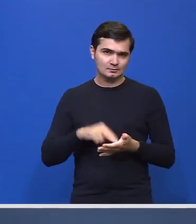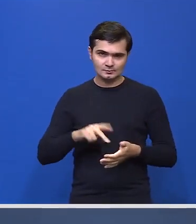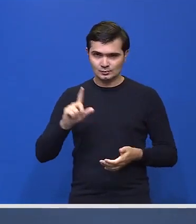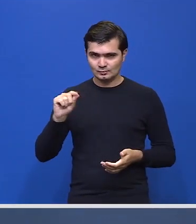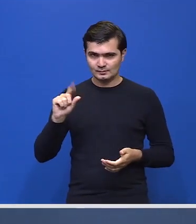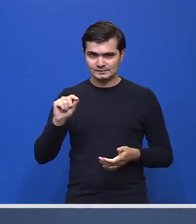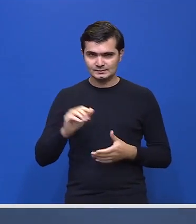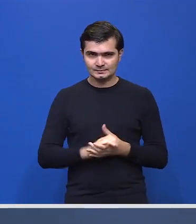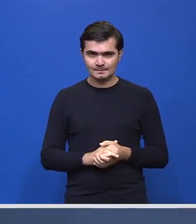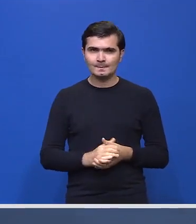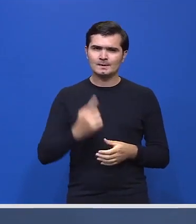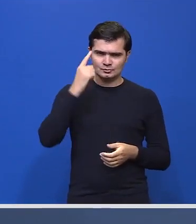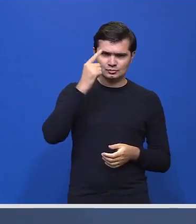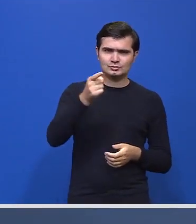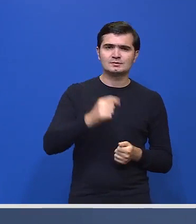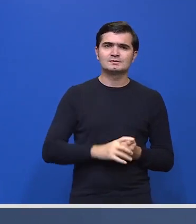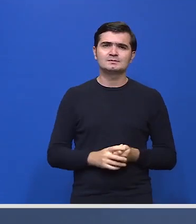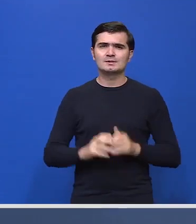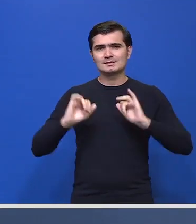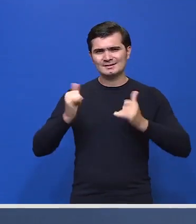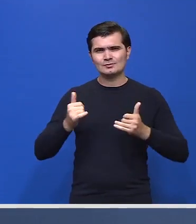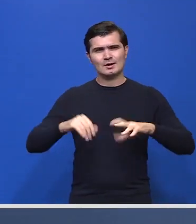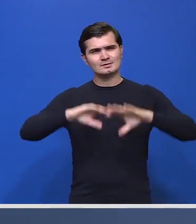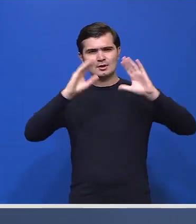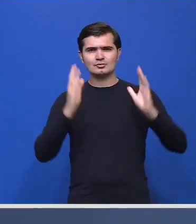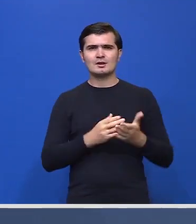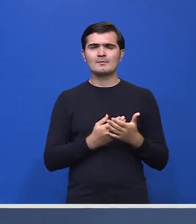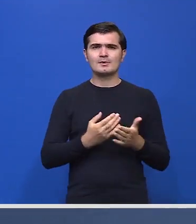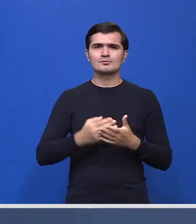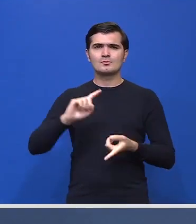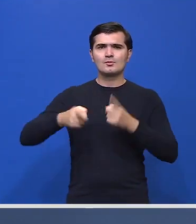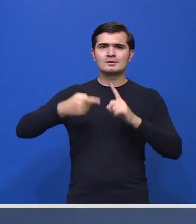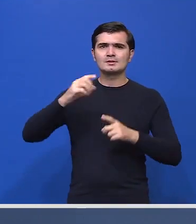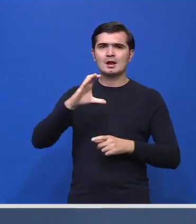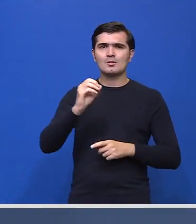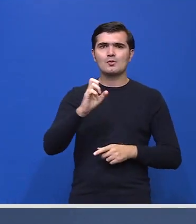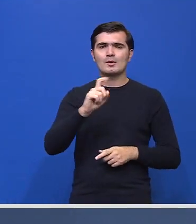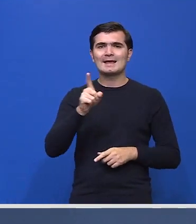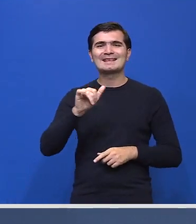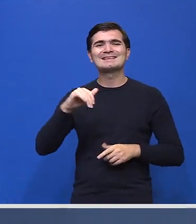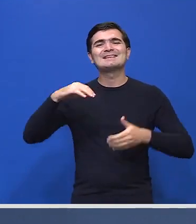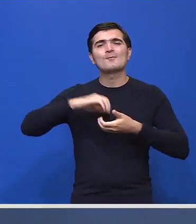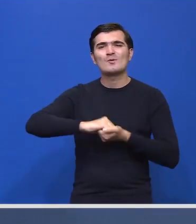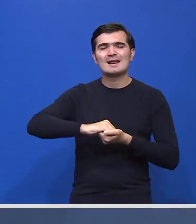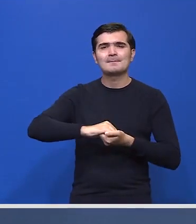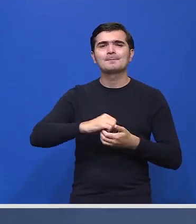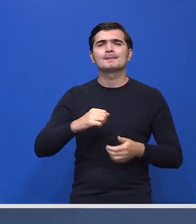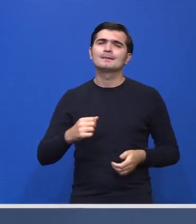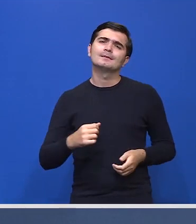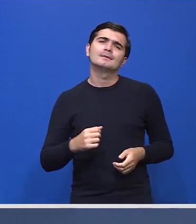2014-2020. După cum știți deja, contextul general pentru politica de coeziune este